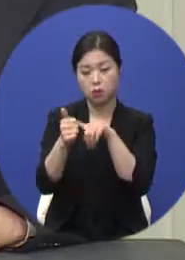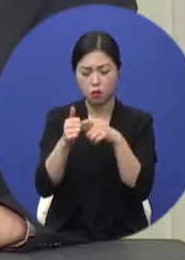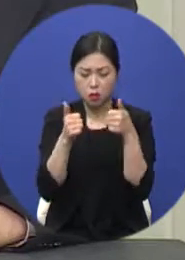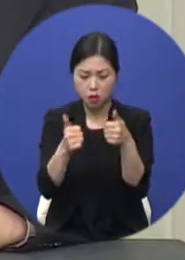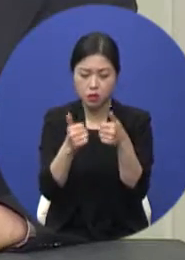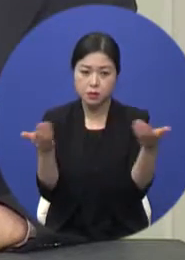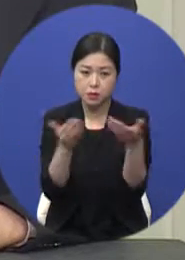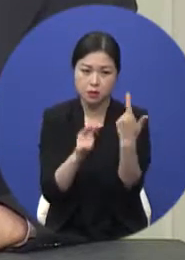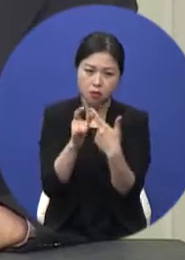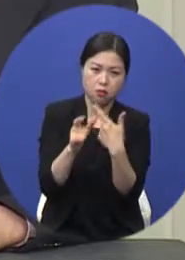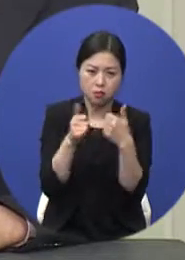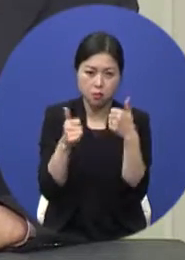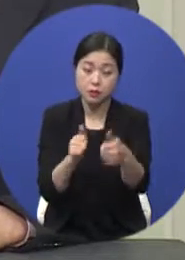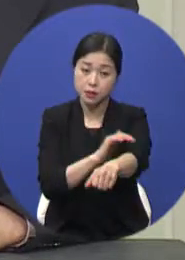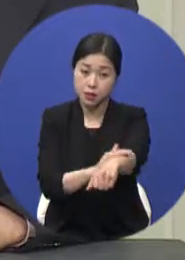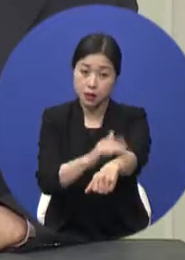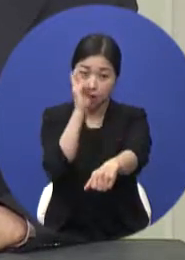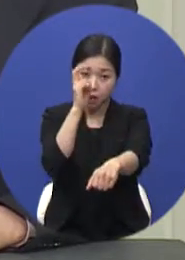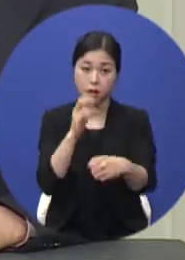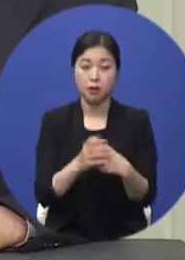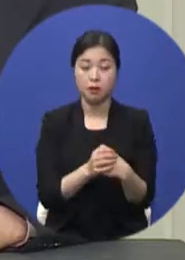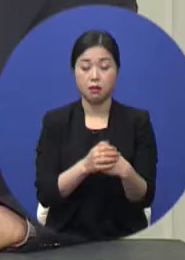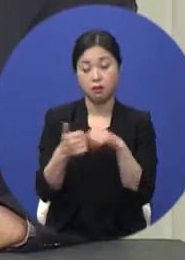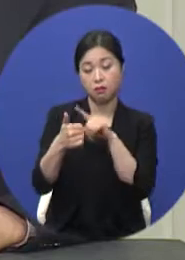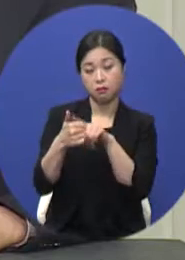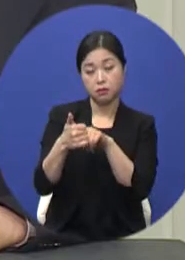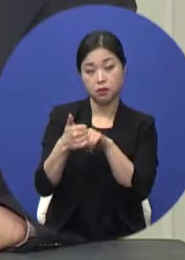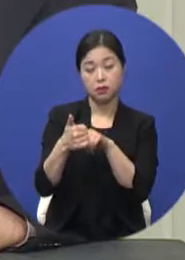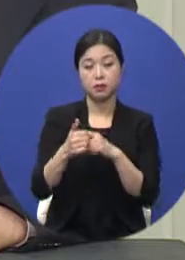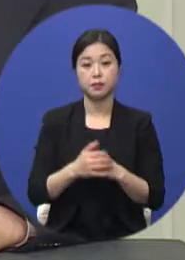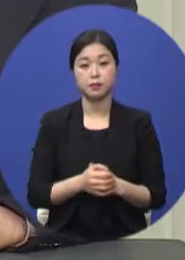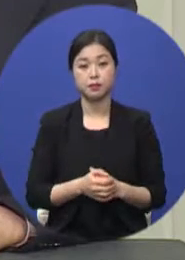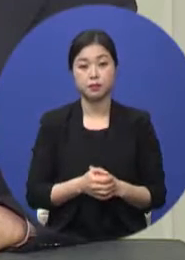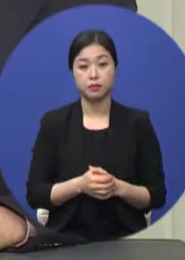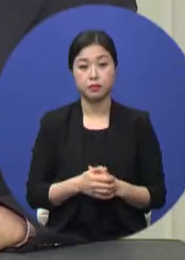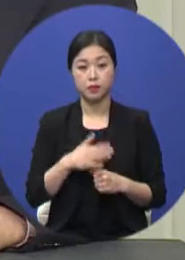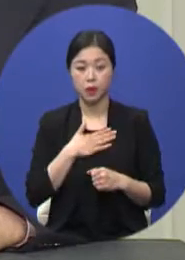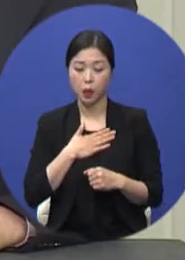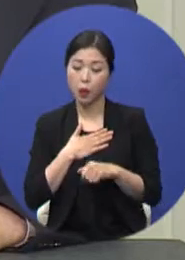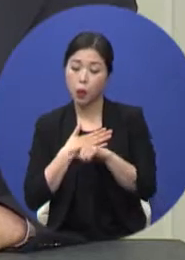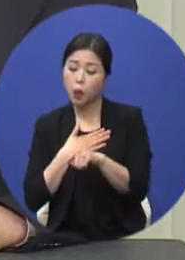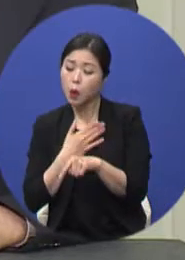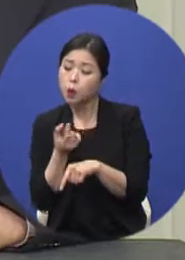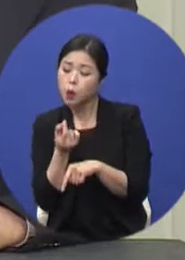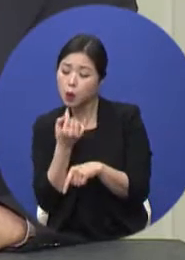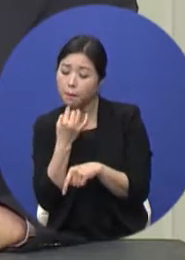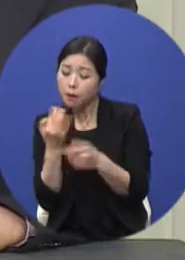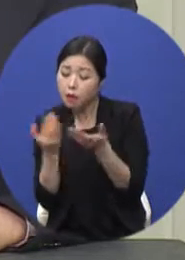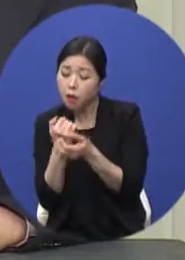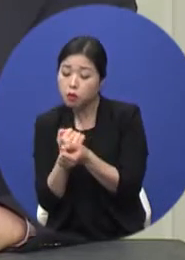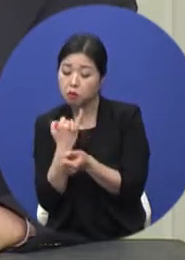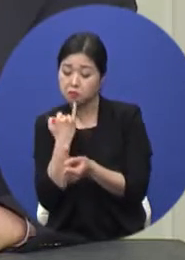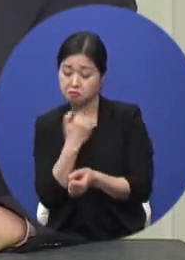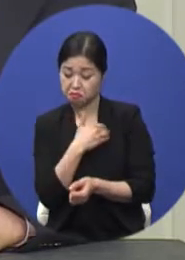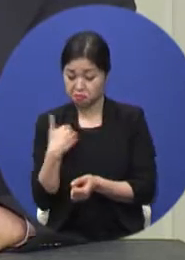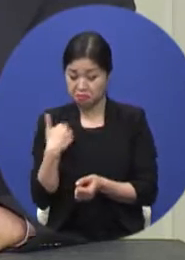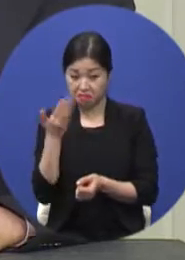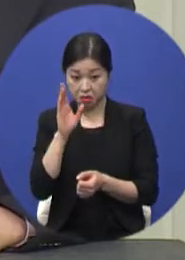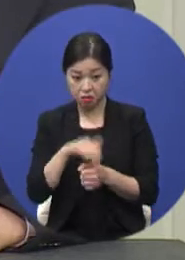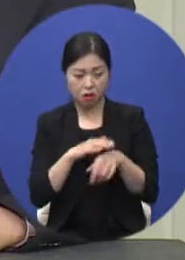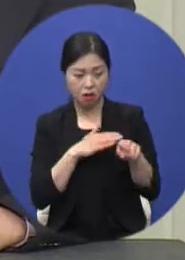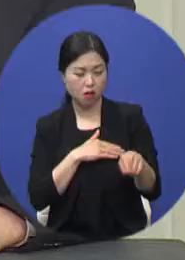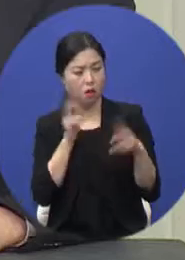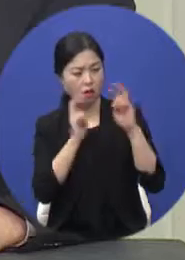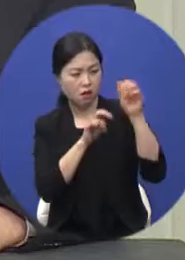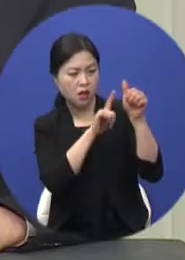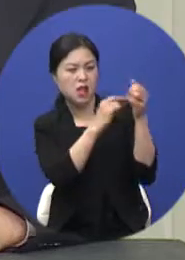열심히 더 이렇게 일을 그렇죠? 많이 해주신 거고 직원 입장에서는. 나는 이만큼만 해도 되는데 사실은 이제 여자 사업주다